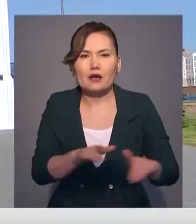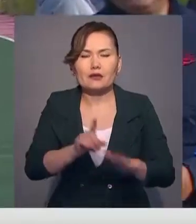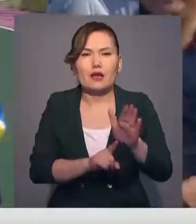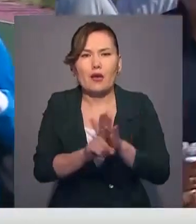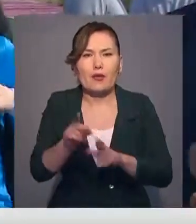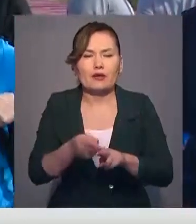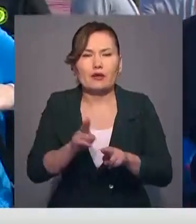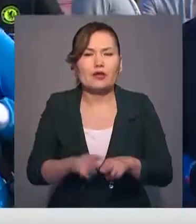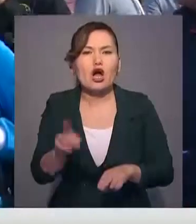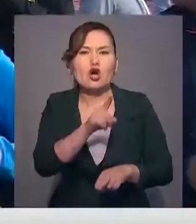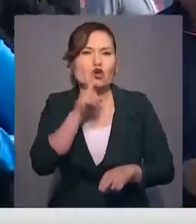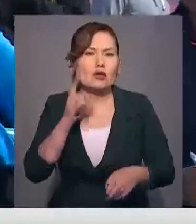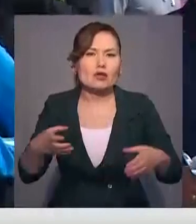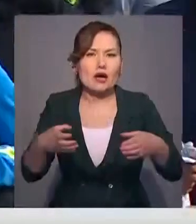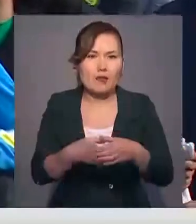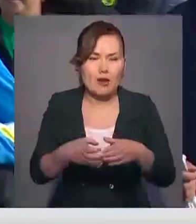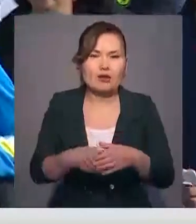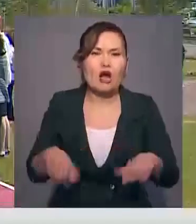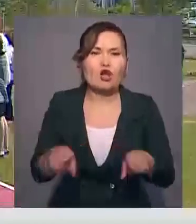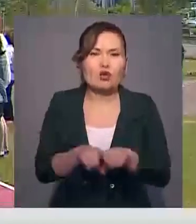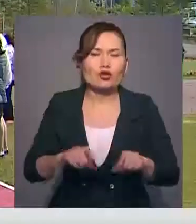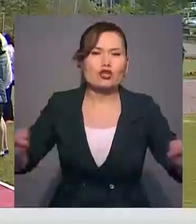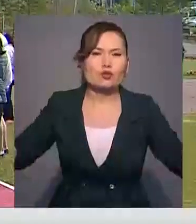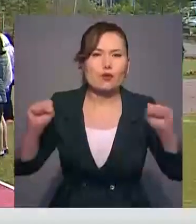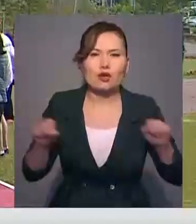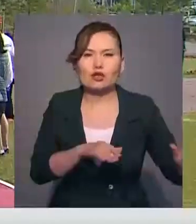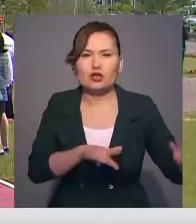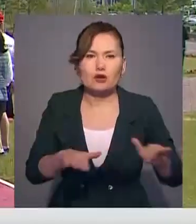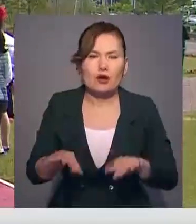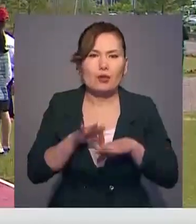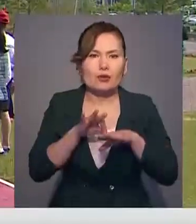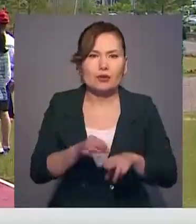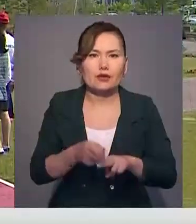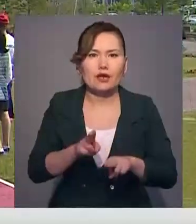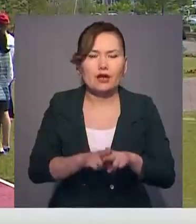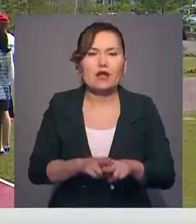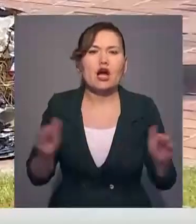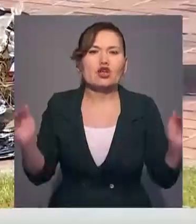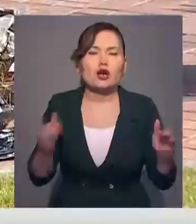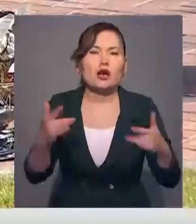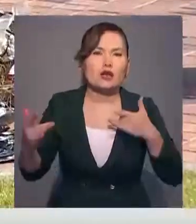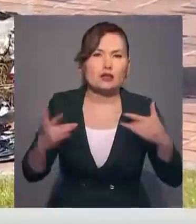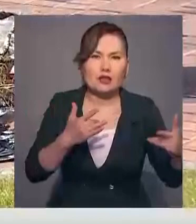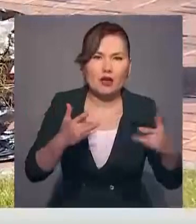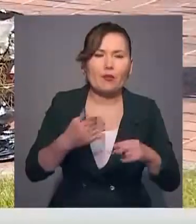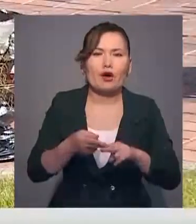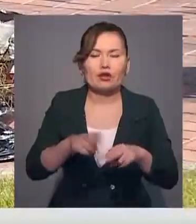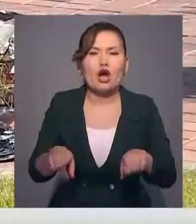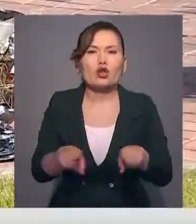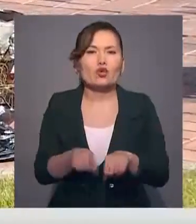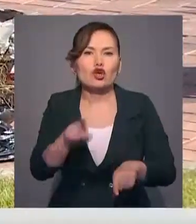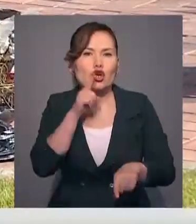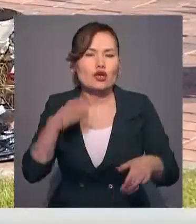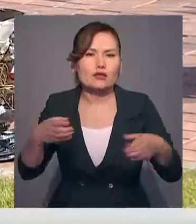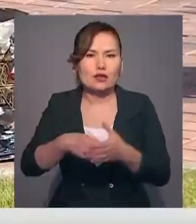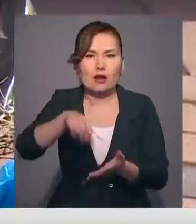Мерекеге орай жас қызметкерлер арасында жаппай жүгіруден спорттық іс-шара ұйымдастырылды. Артынша шағын концерт шеңберінде өңірлерден